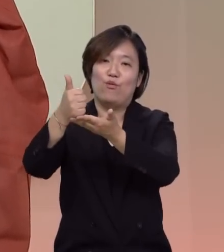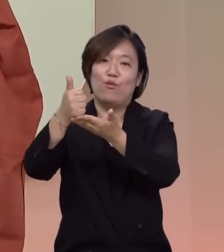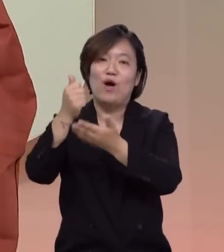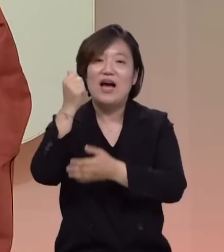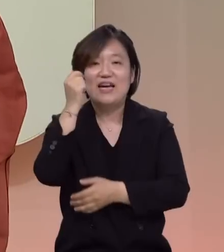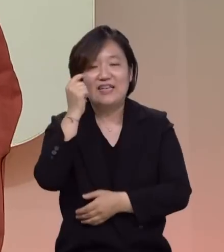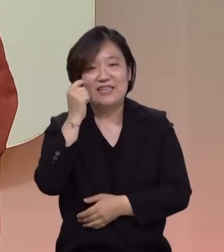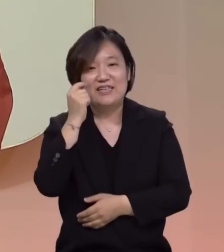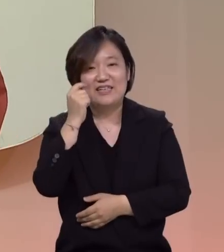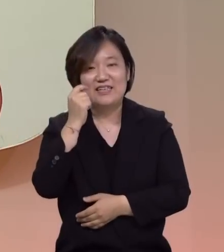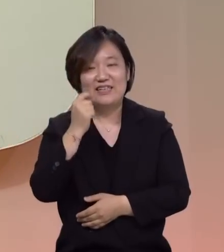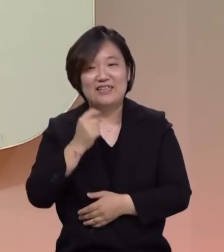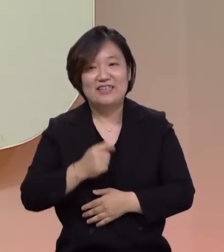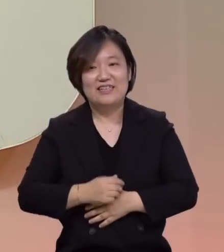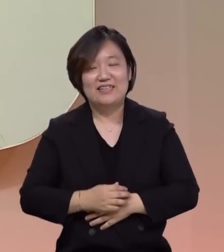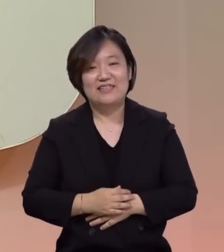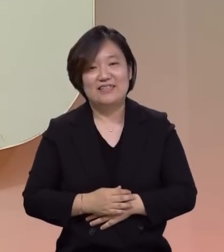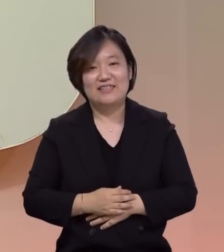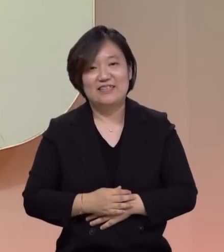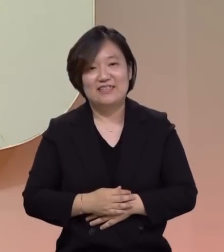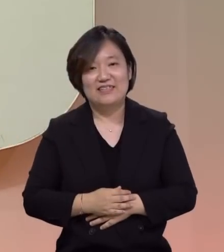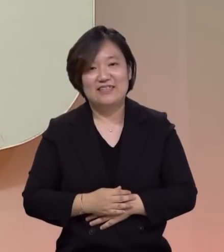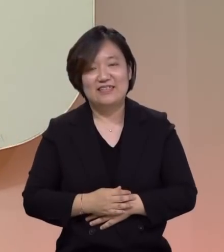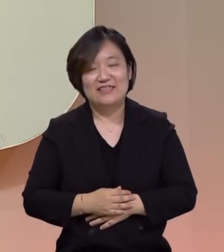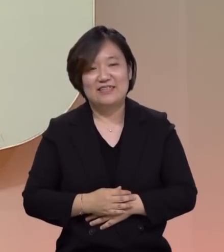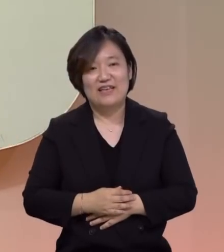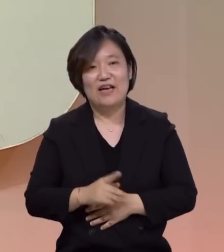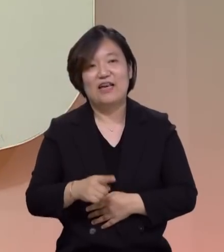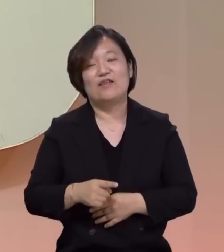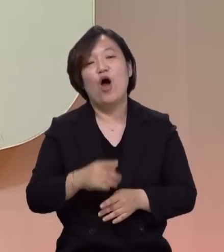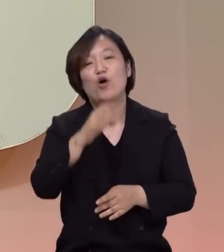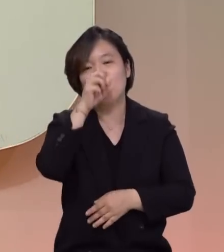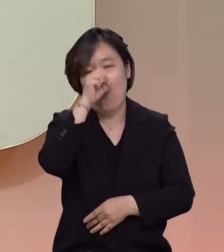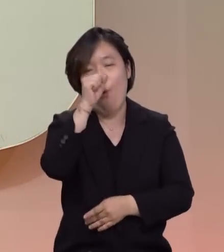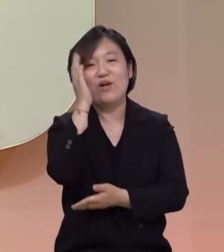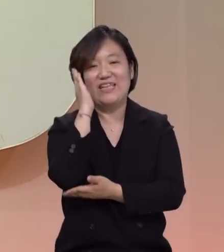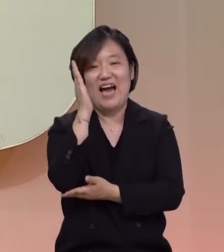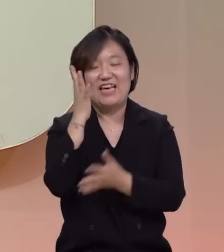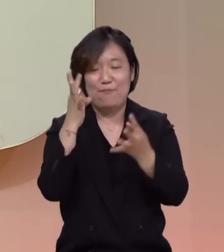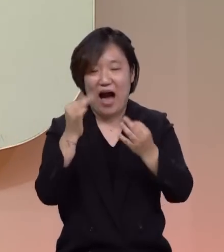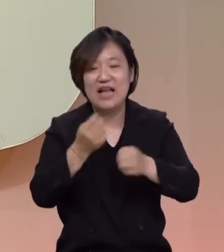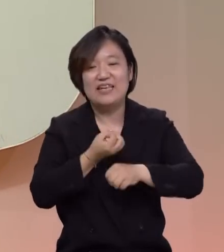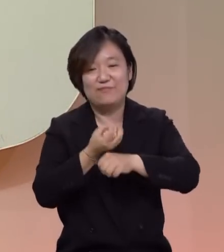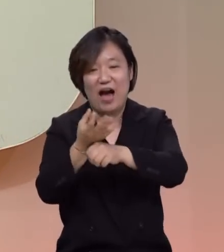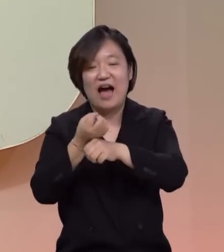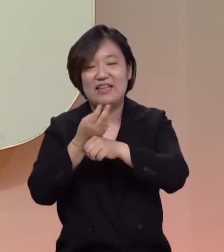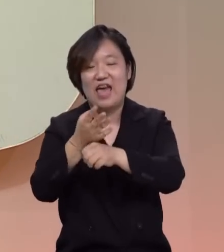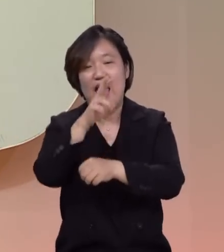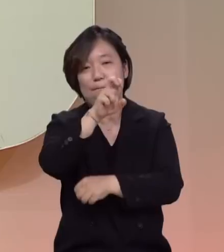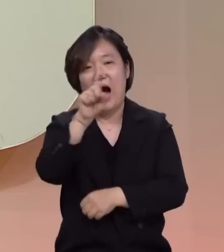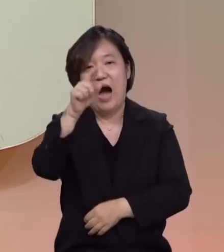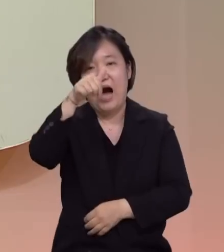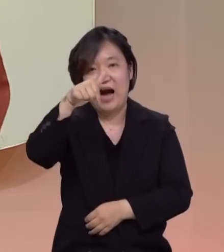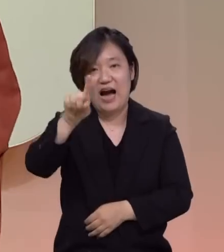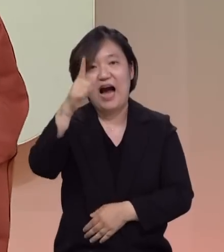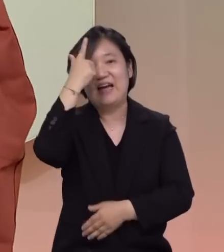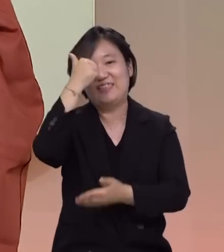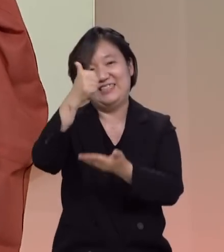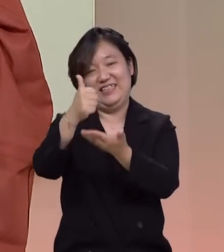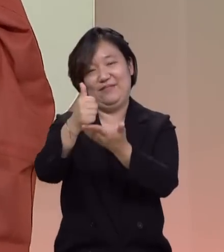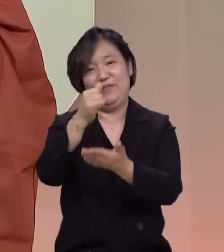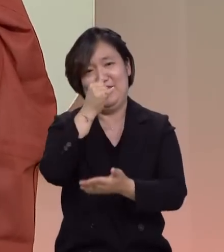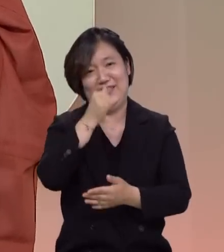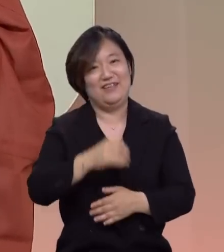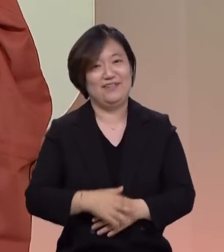이제 느낌으로 사람들에게 좋은 말씀을 전해 주시는 막았음이라고 계시지 않습니까 막았으니까